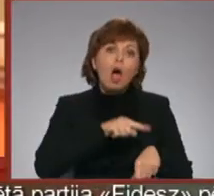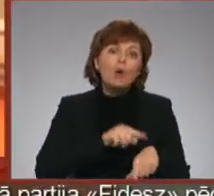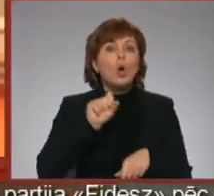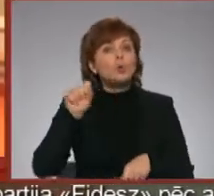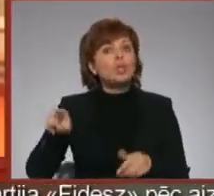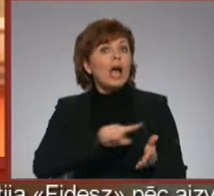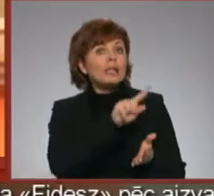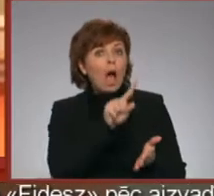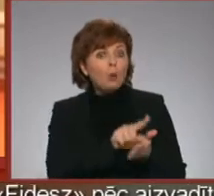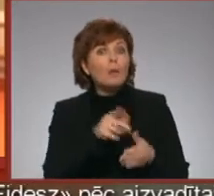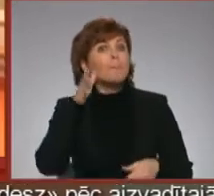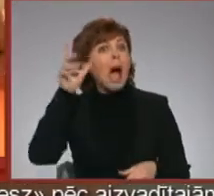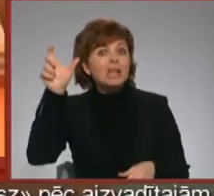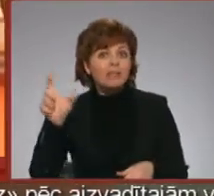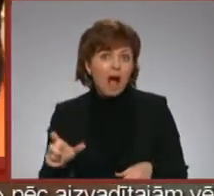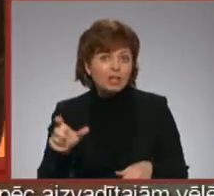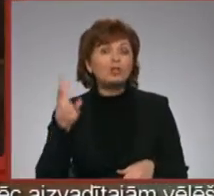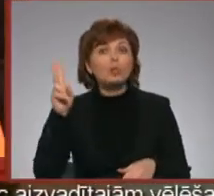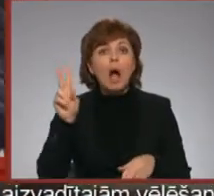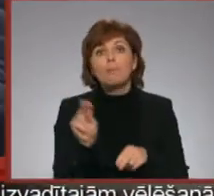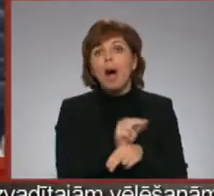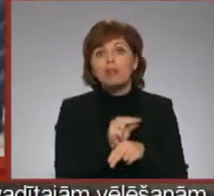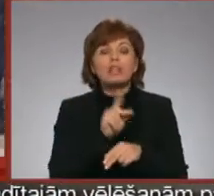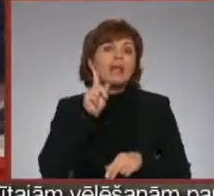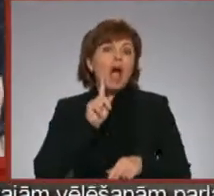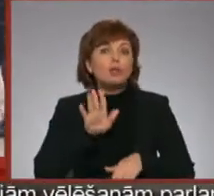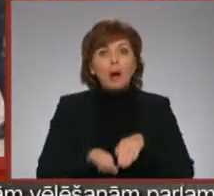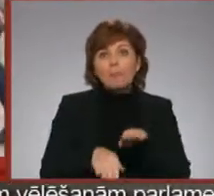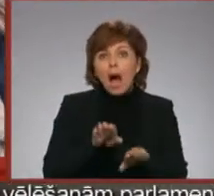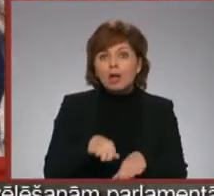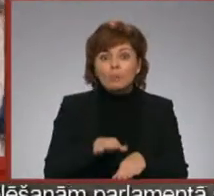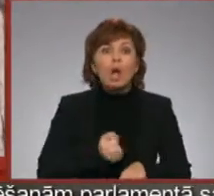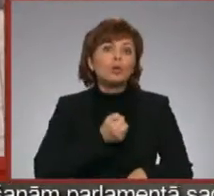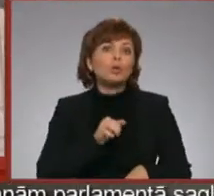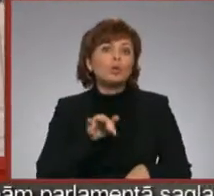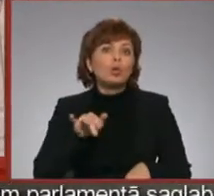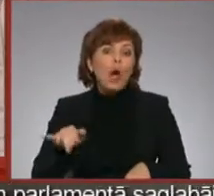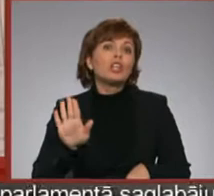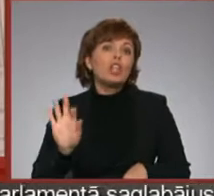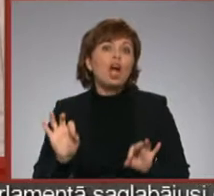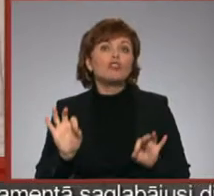zvanīt. Pārvaldnieks soli pārbūvēt arī neērtos pakāpienus, kas traucē nokļūšanai līdz